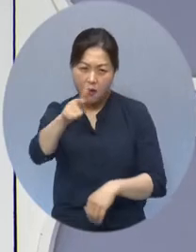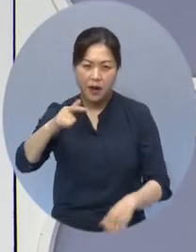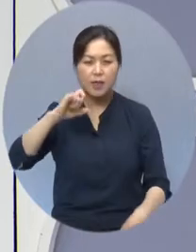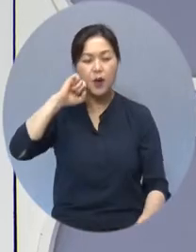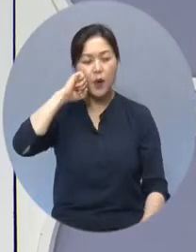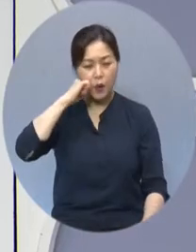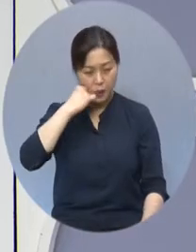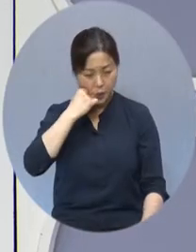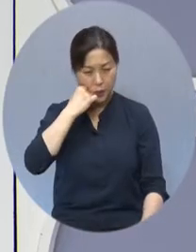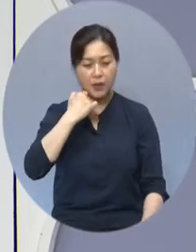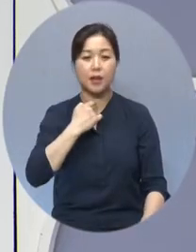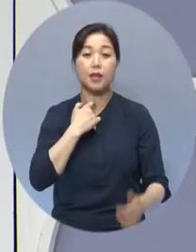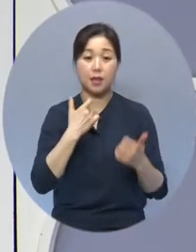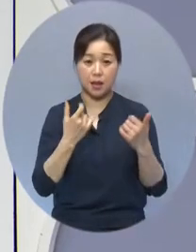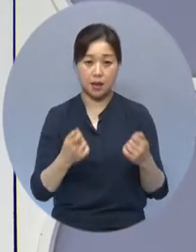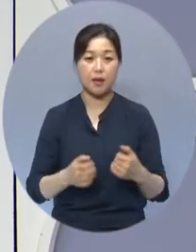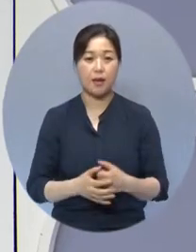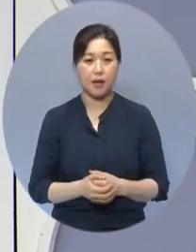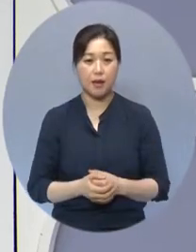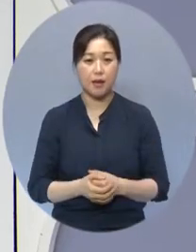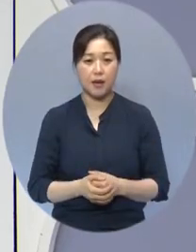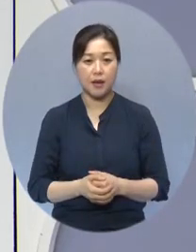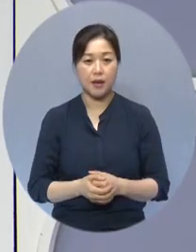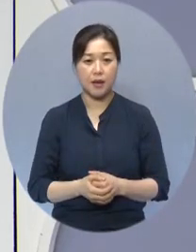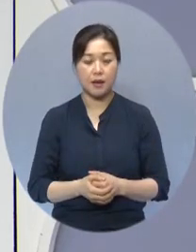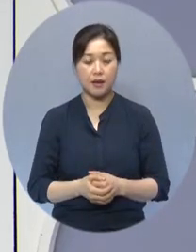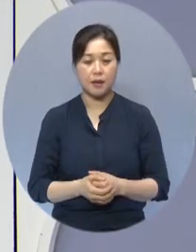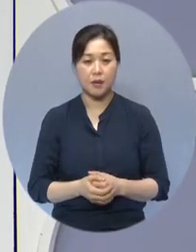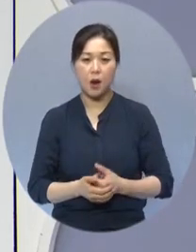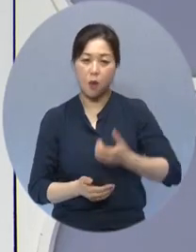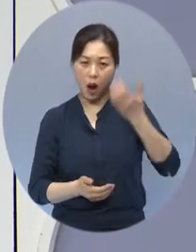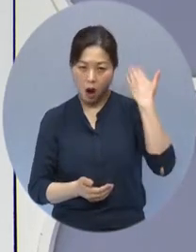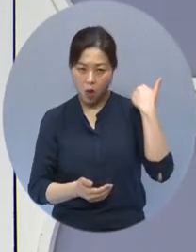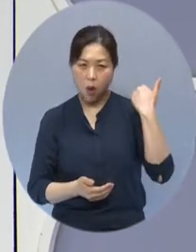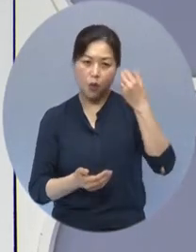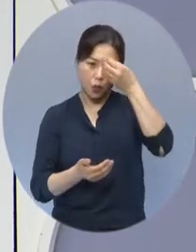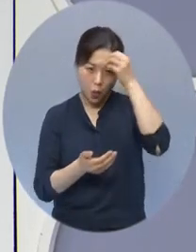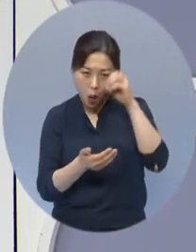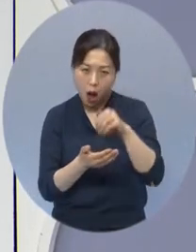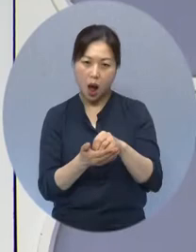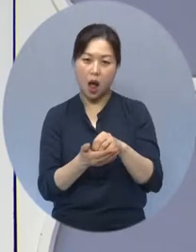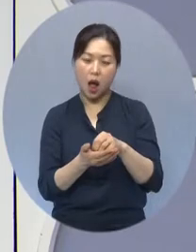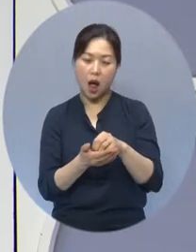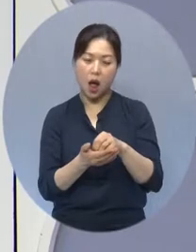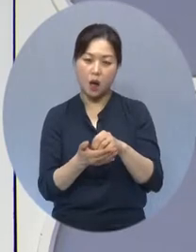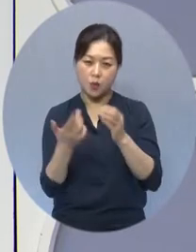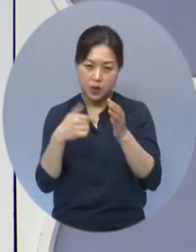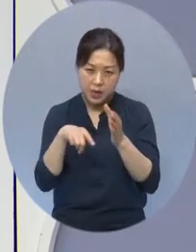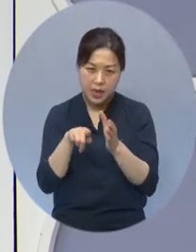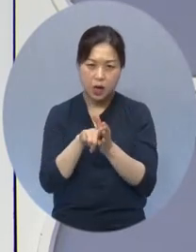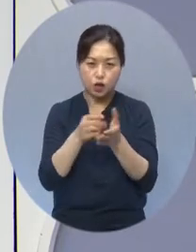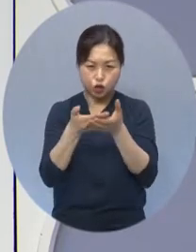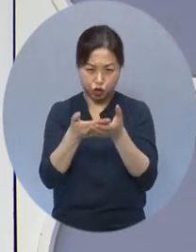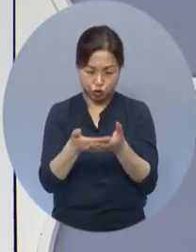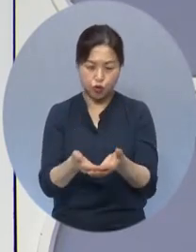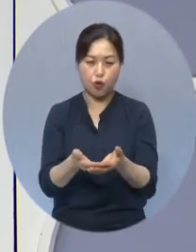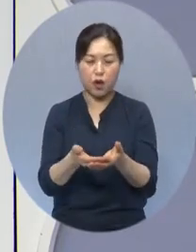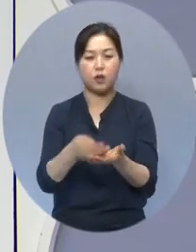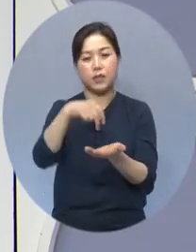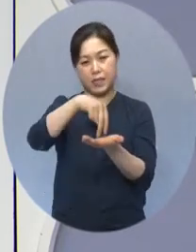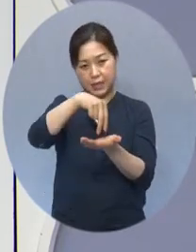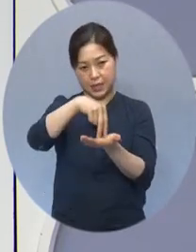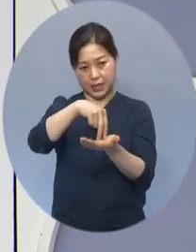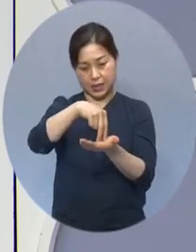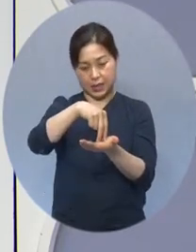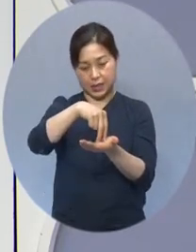생각이 듭니다. 이제 우리는 예전의 일상으로 돌아가기 위한 갈림길에 서 있습니다. 그 길 위에서 우리가